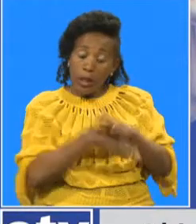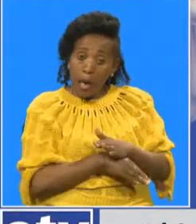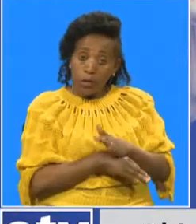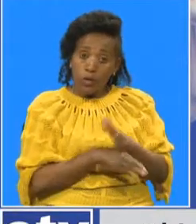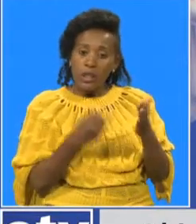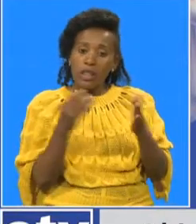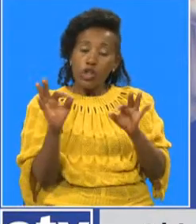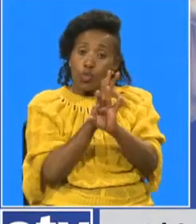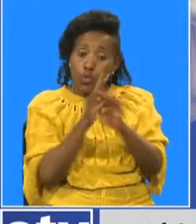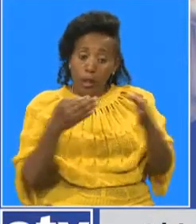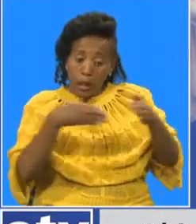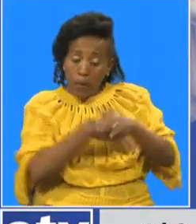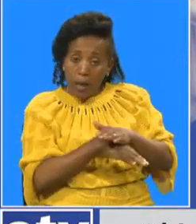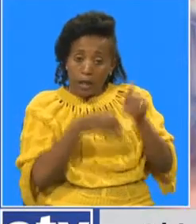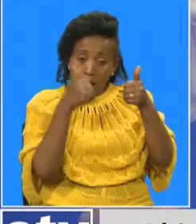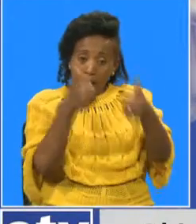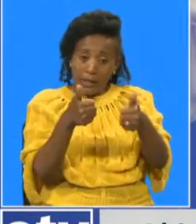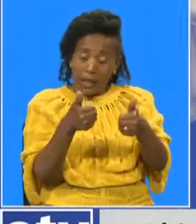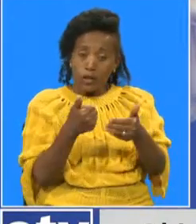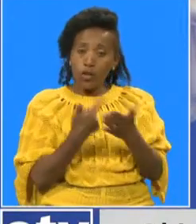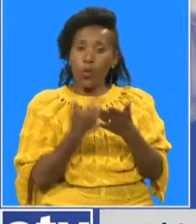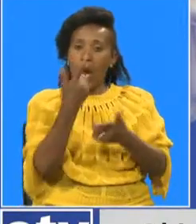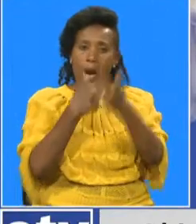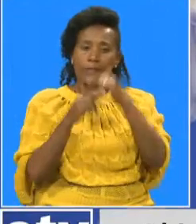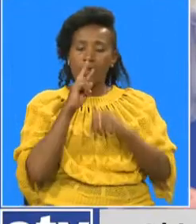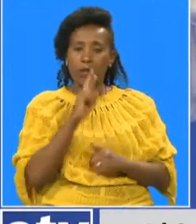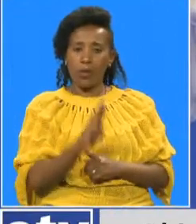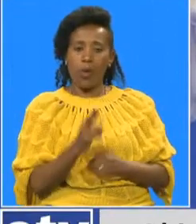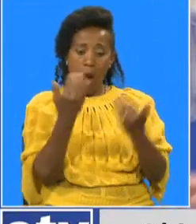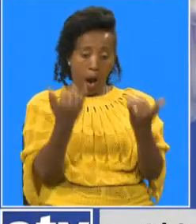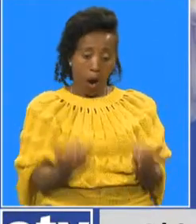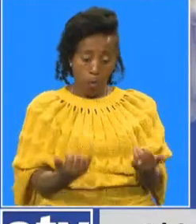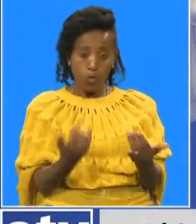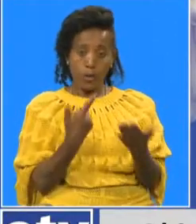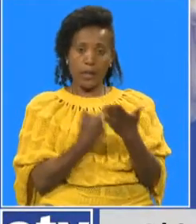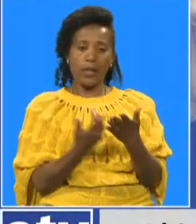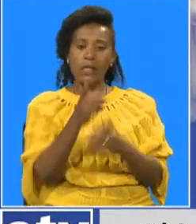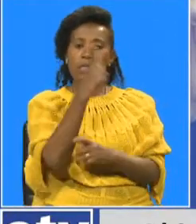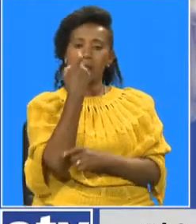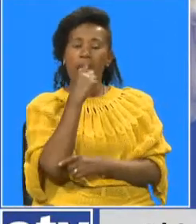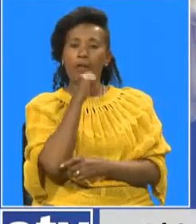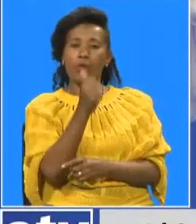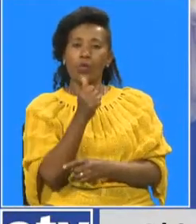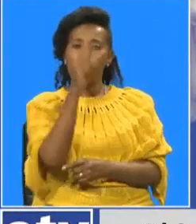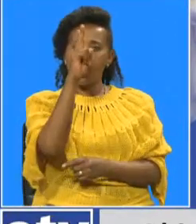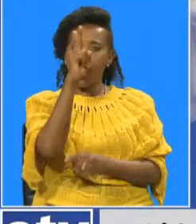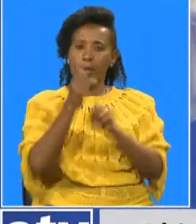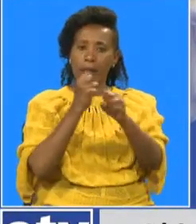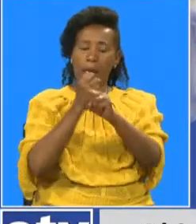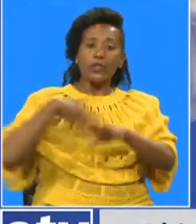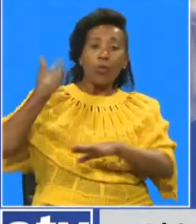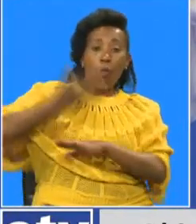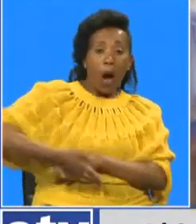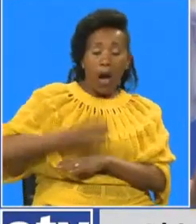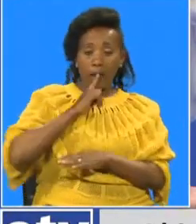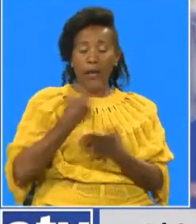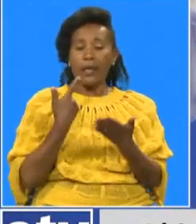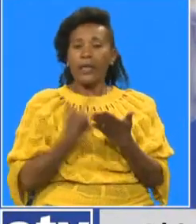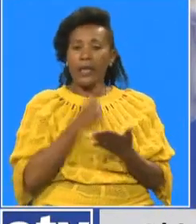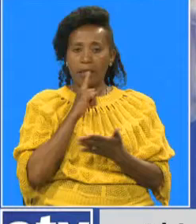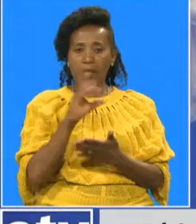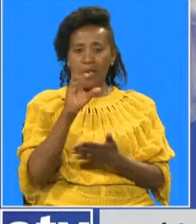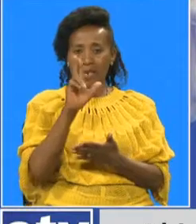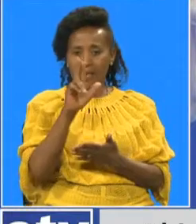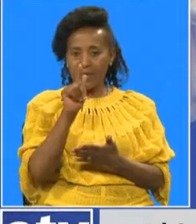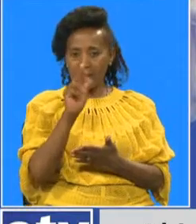ኢንዱስትሪ የሚፈልገው ግብአት በራሳቸው ከረንሲ አምጥተው አሁን ከረንሲው ሳይጠይቁን ከ2 ዓመት በኋላ ከረንሲውን